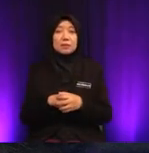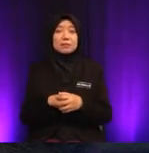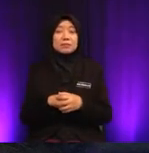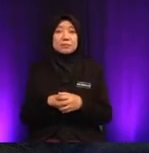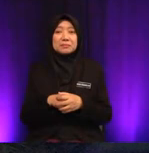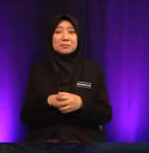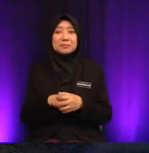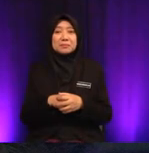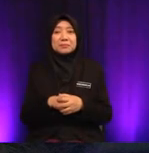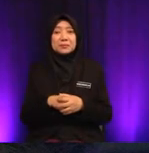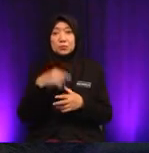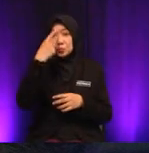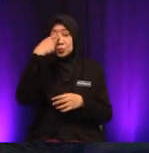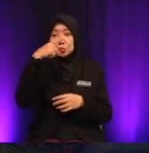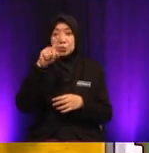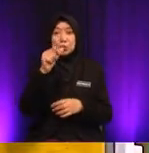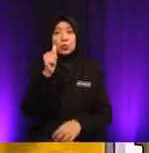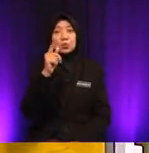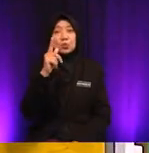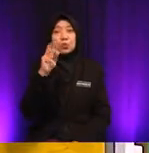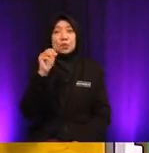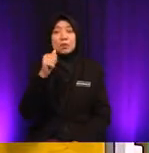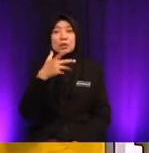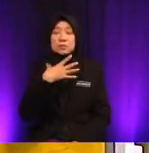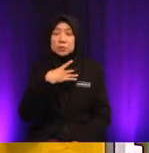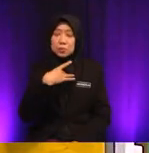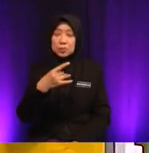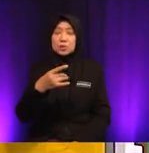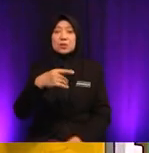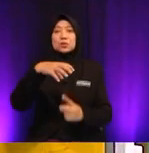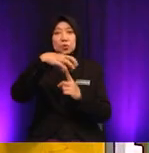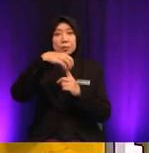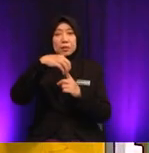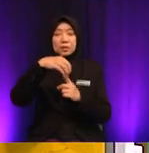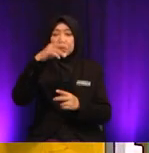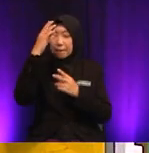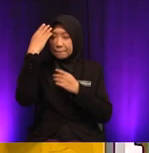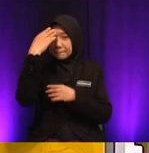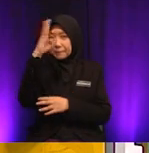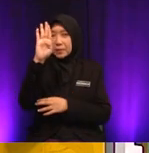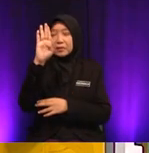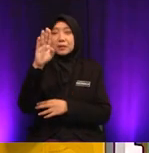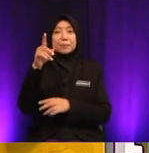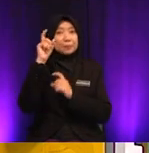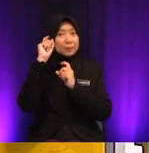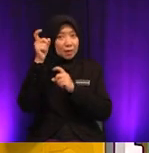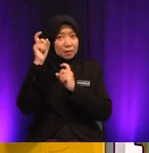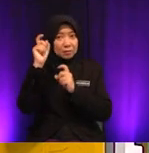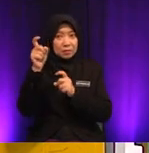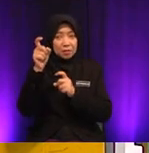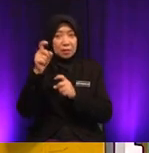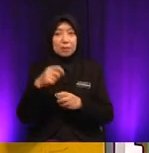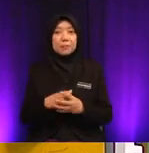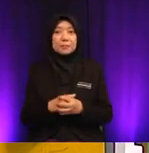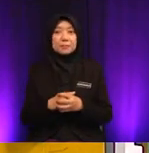jadi untuk kemarin memandang ke the sucker strawberry hari ini kita bagi tokek bukan tokek kita bagi ganjaran Ultra teman kita